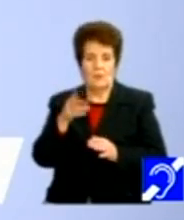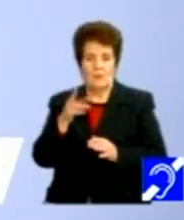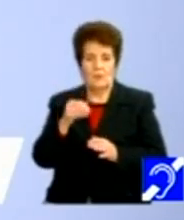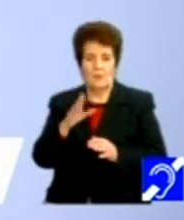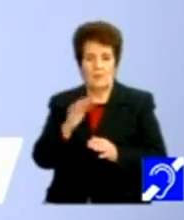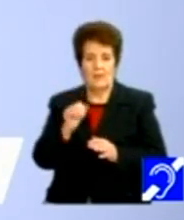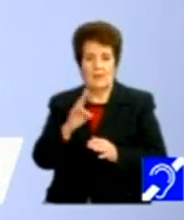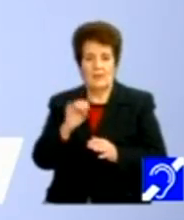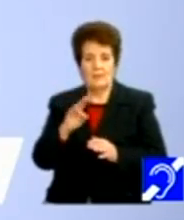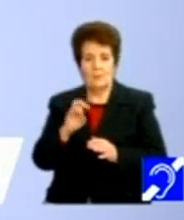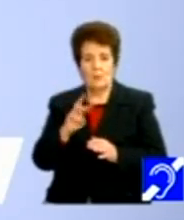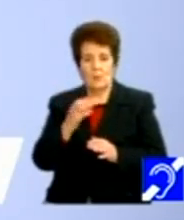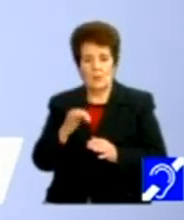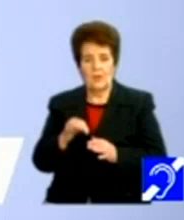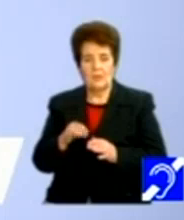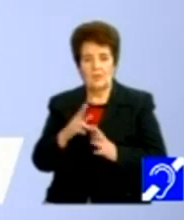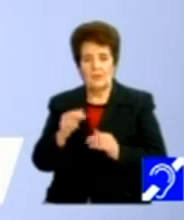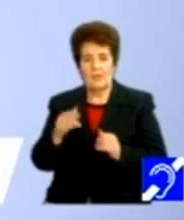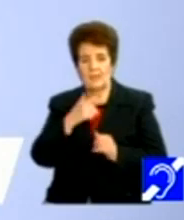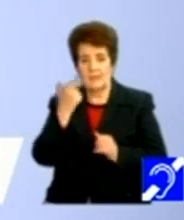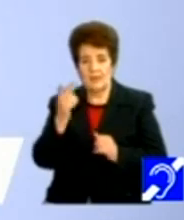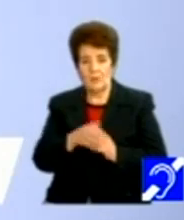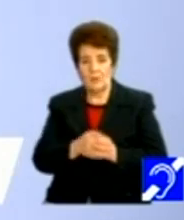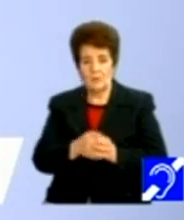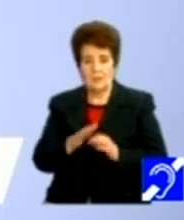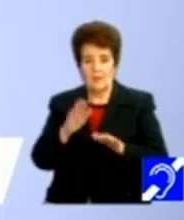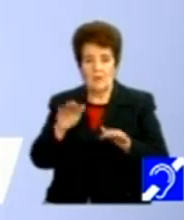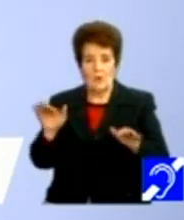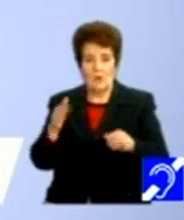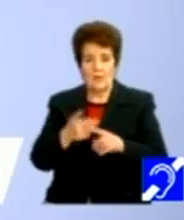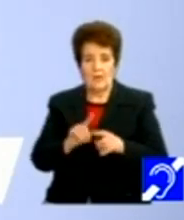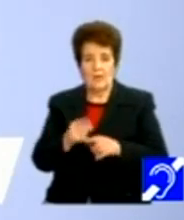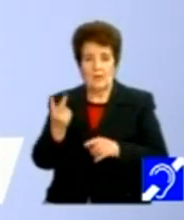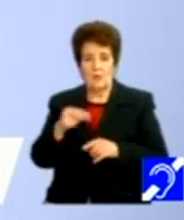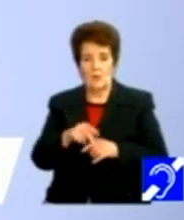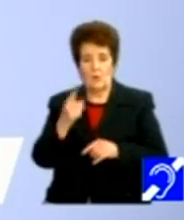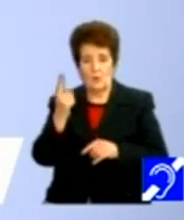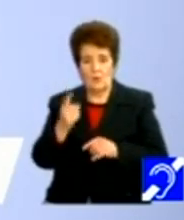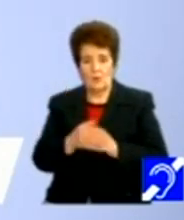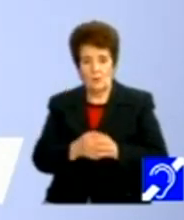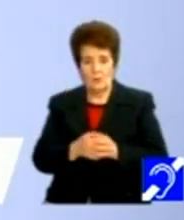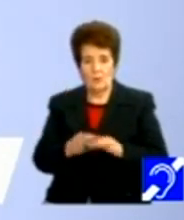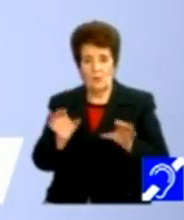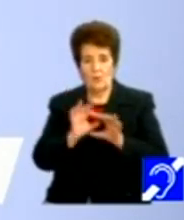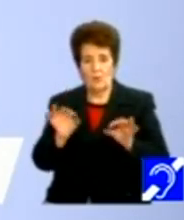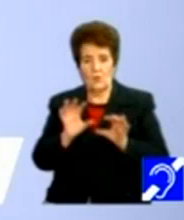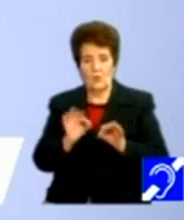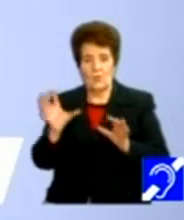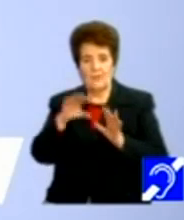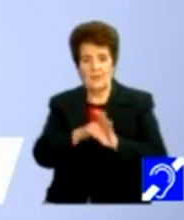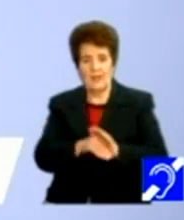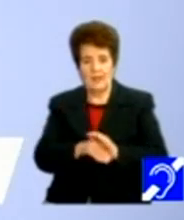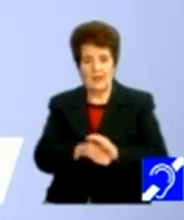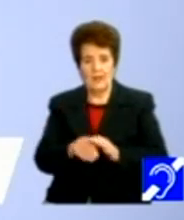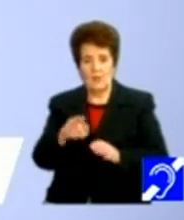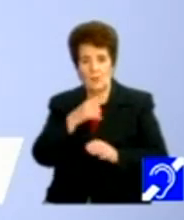efectiv deci a Federației Ruse. Și evident îl avem pe Voronin, care în 2001 a venit la putere cu mesajul de integrare